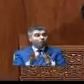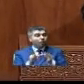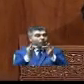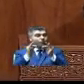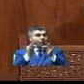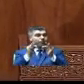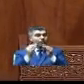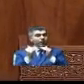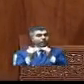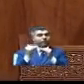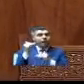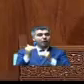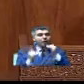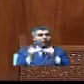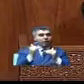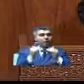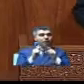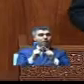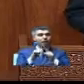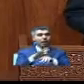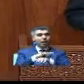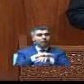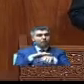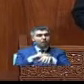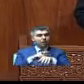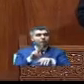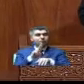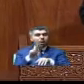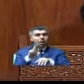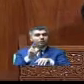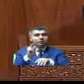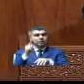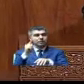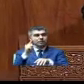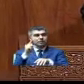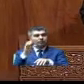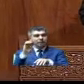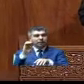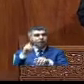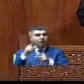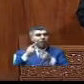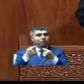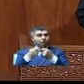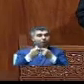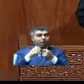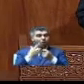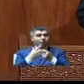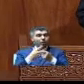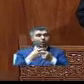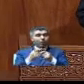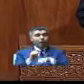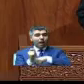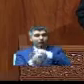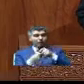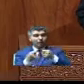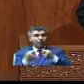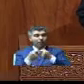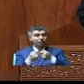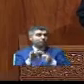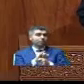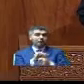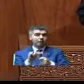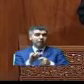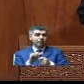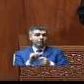باستمرار. الخلاصة أن التفاوتات المجالية القائمة تتمثل أساسا في مؤشرات